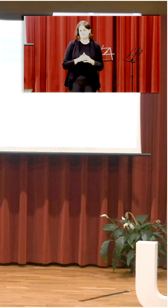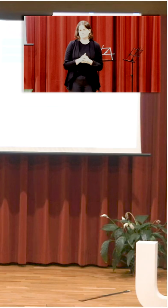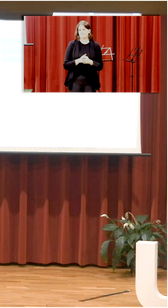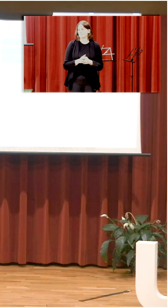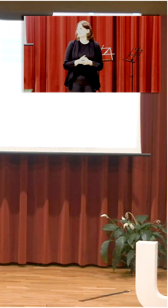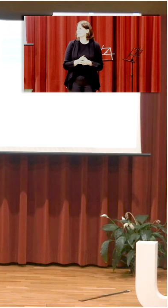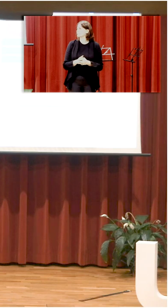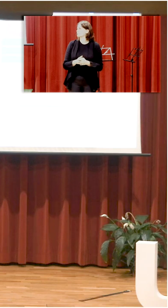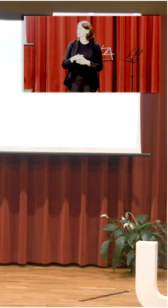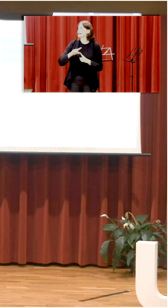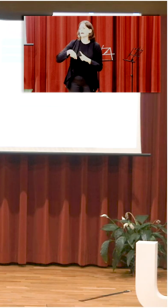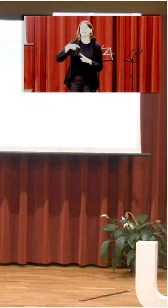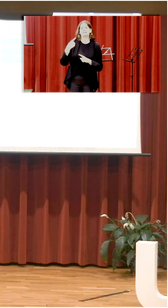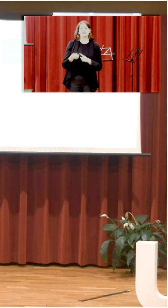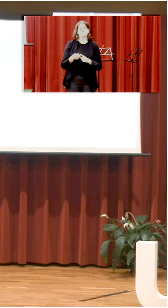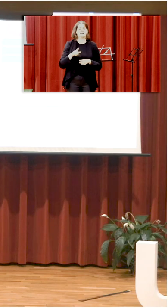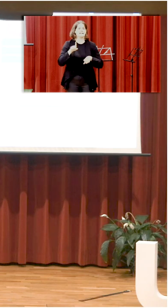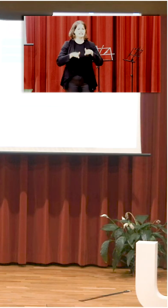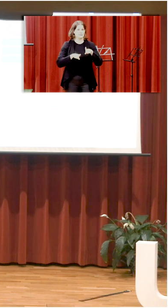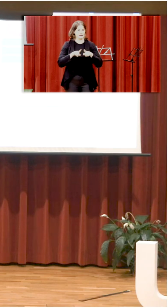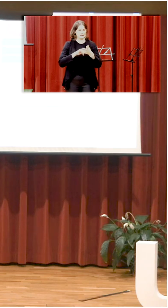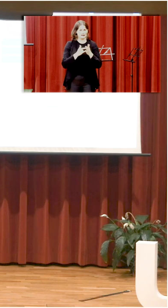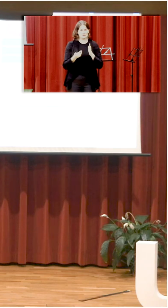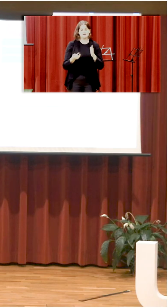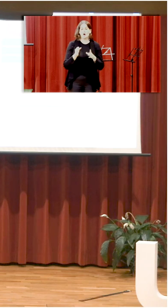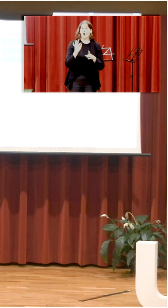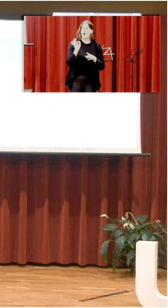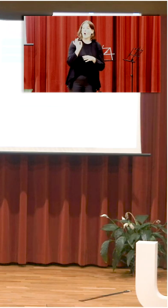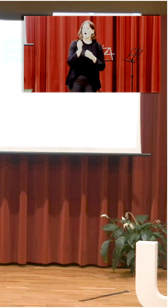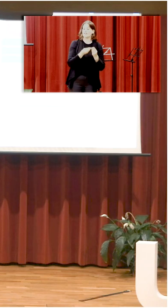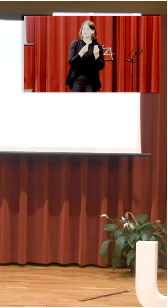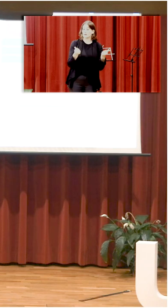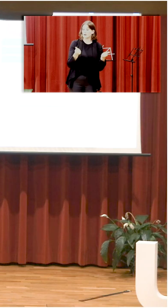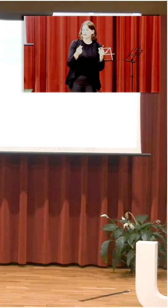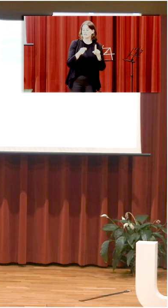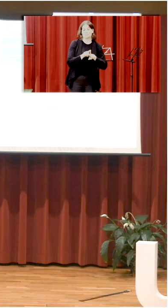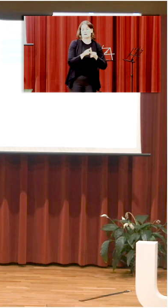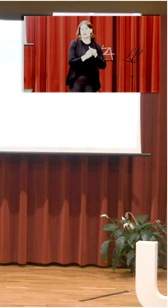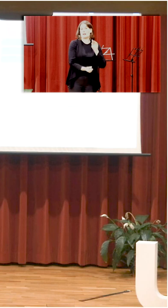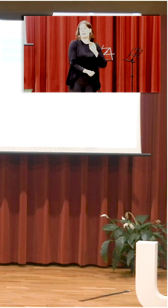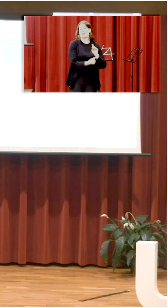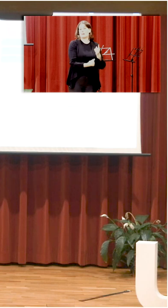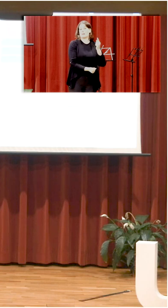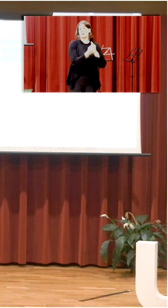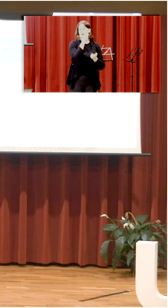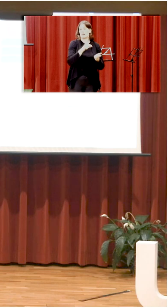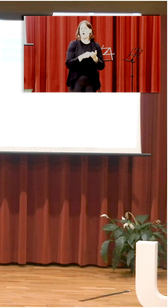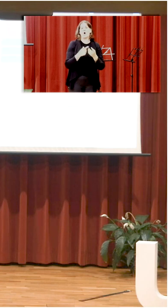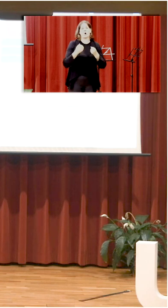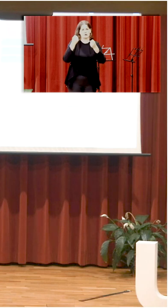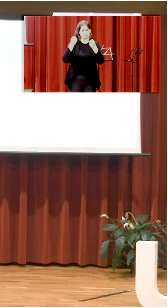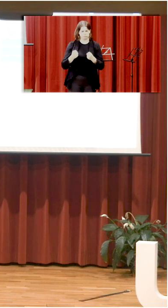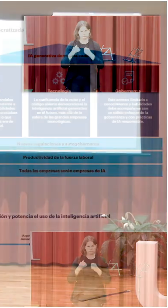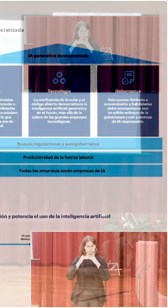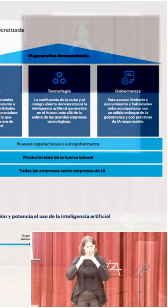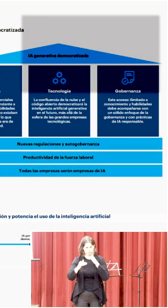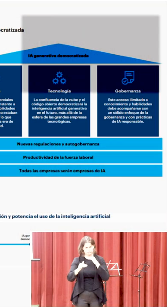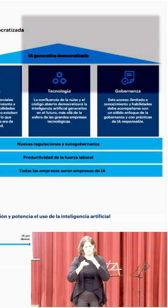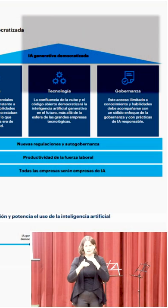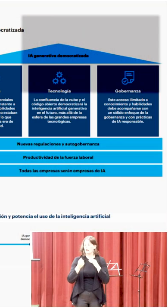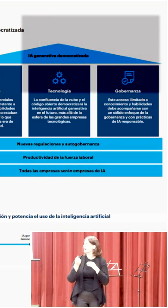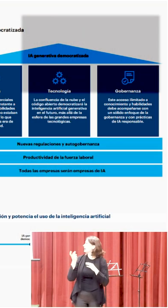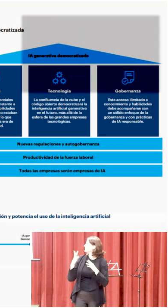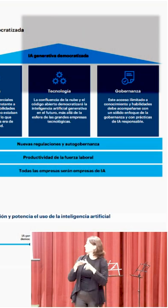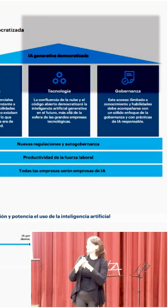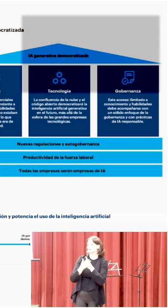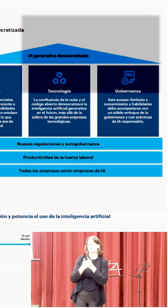consoliden. O es consoliden en algun moment, en algun grau, realment d'impacte, i les adoptem realment com un valor i les